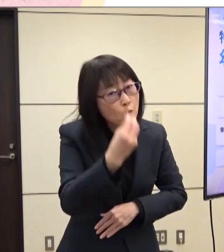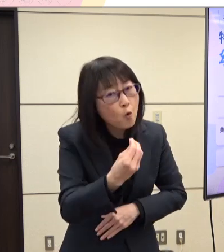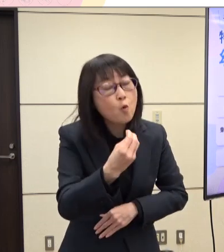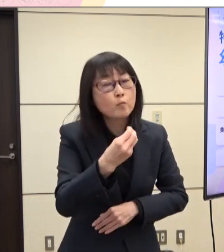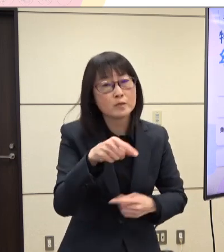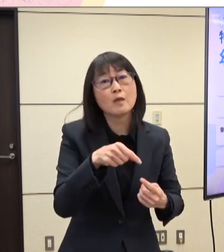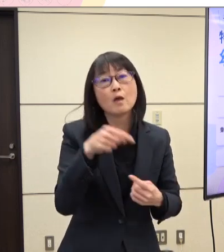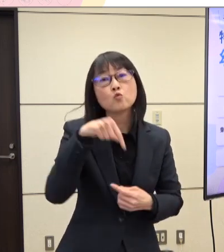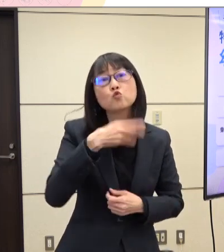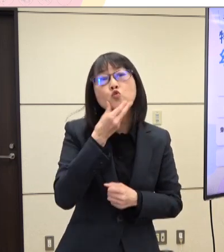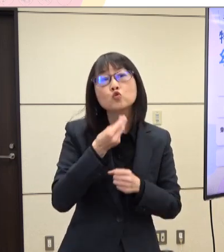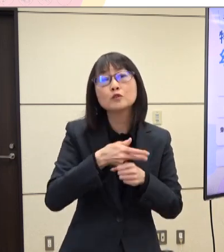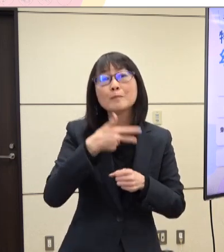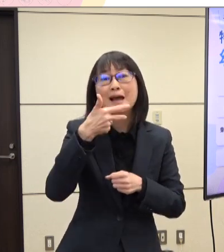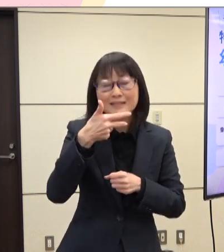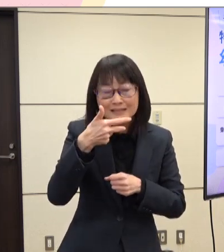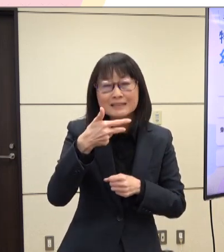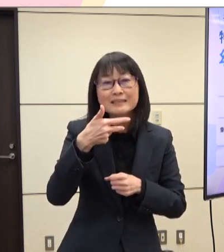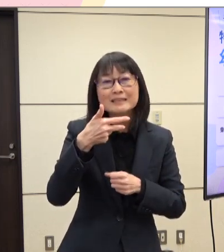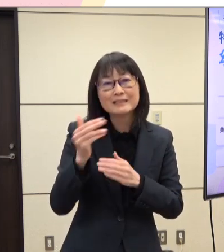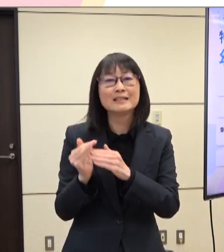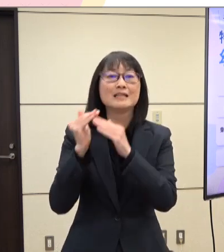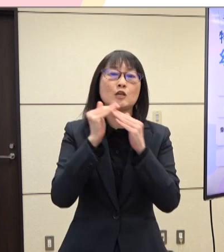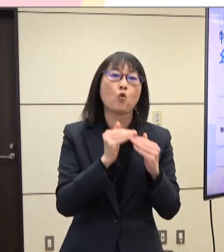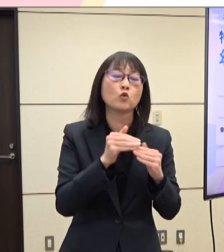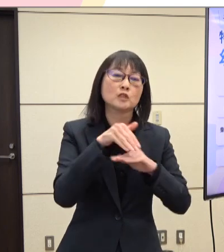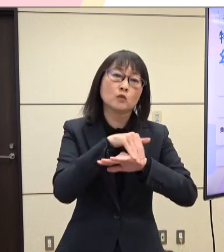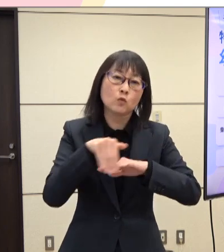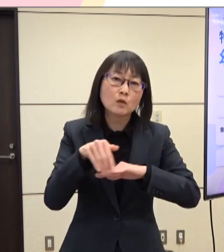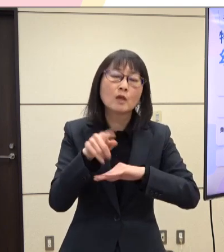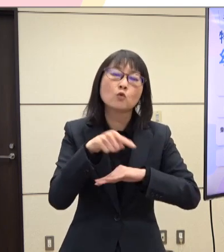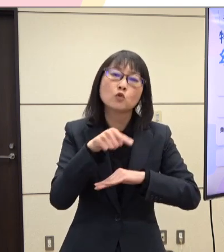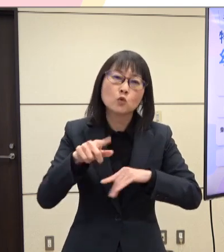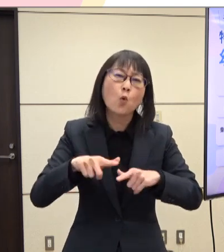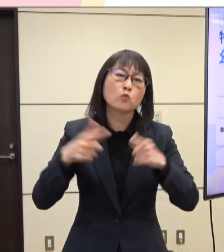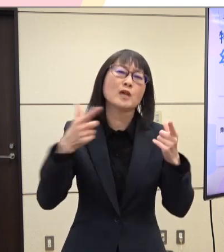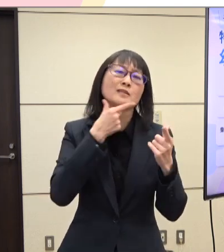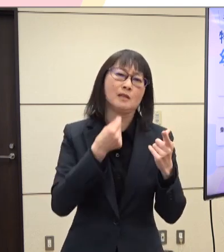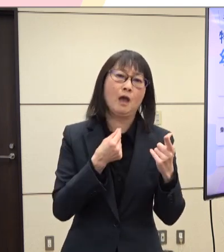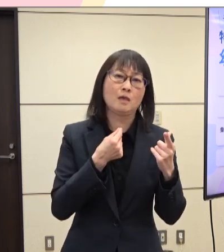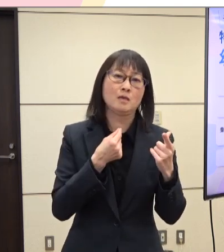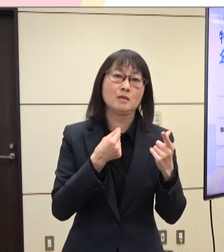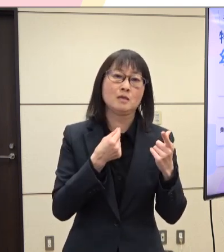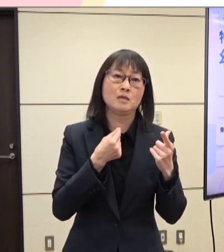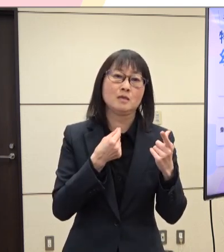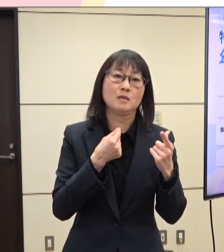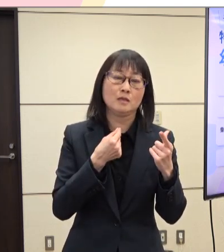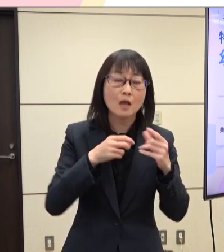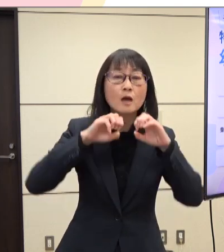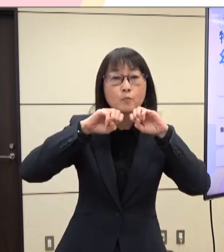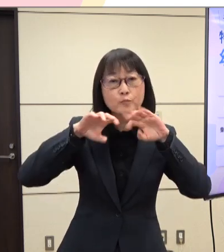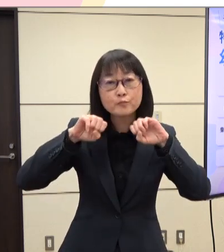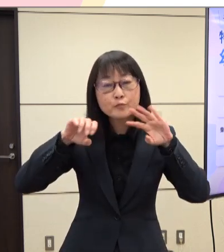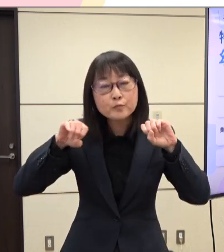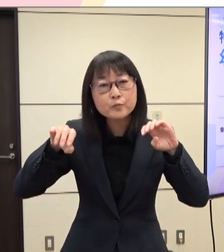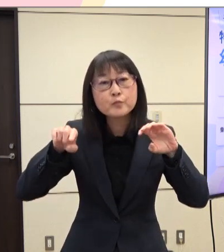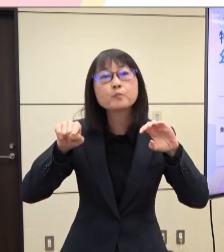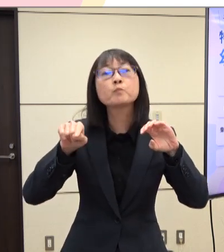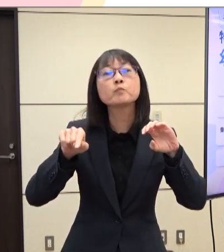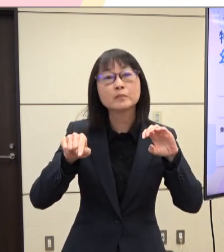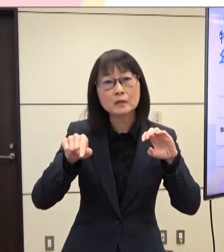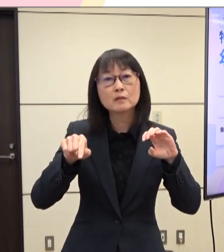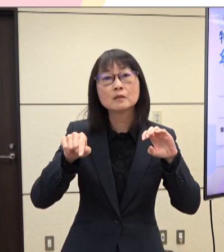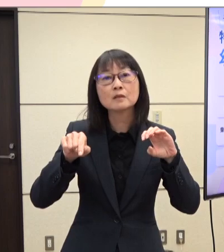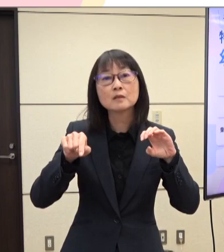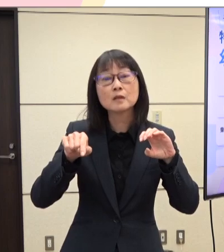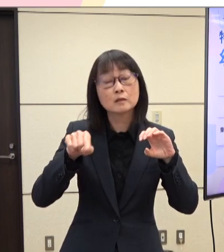保育、幼児教育がありまして、こういった 成果もあって、就学前のお子さんが増えて